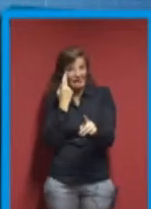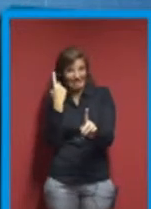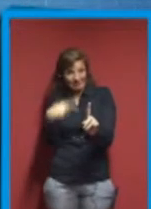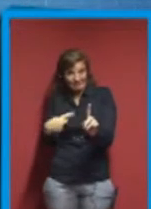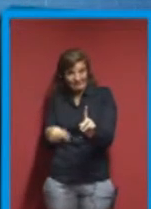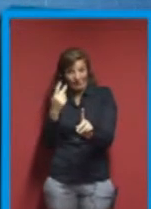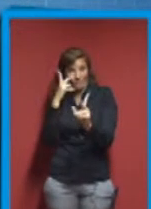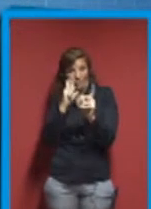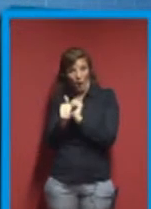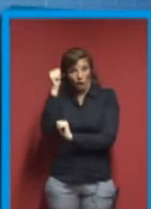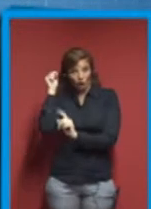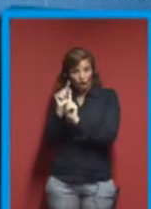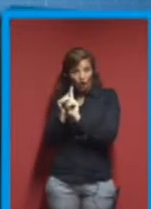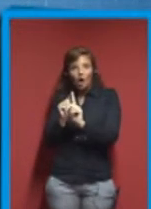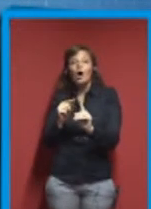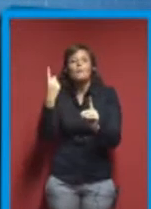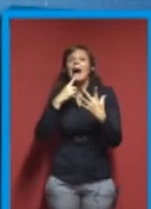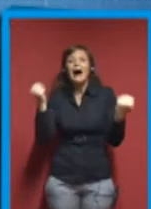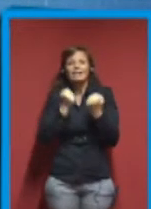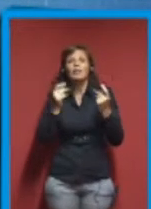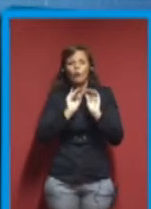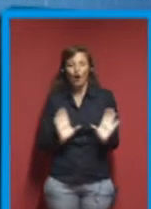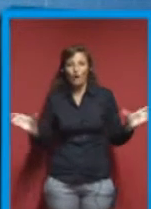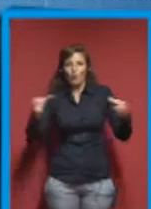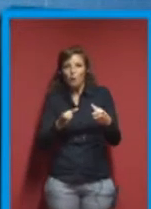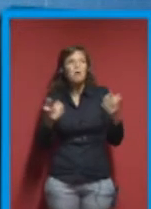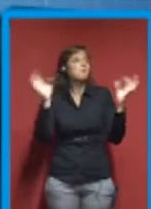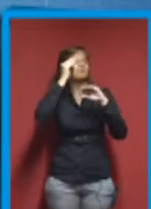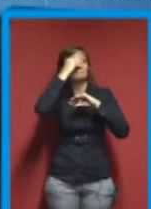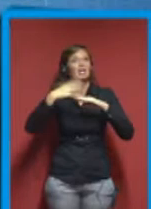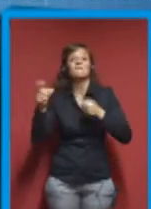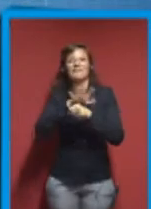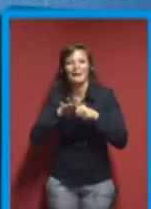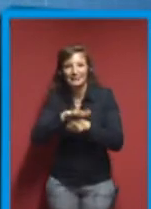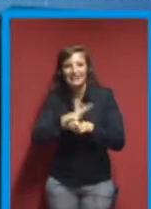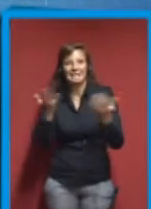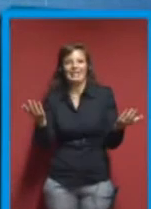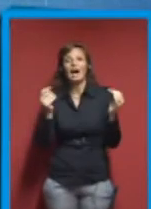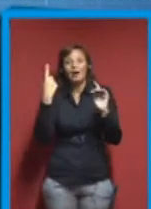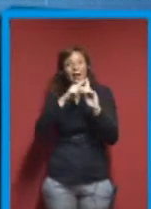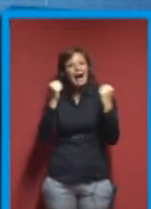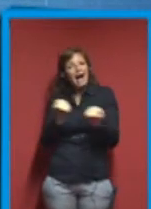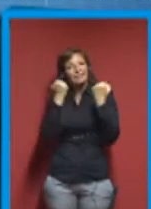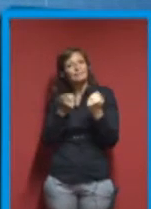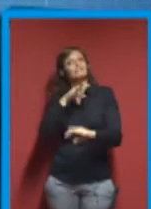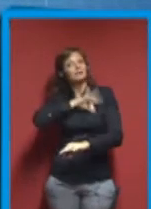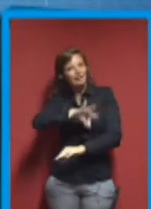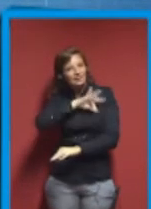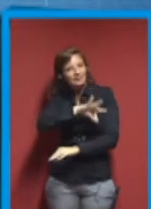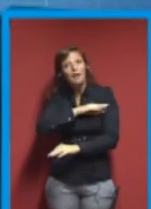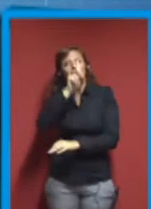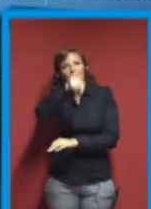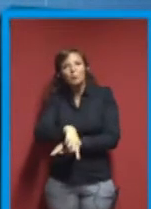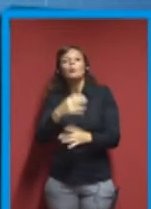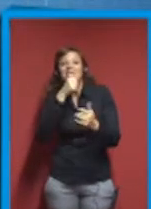Vedete, queste sono attività che si fanno in gruppo, si fanno in famiglia, sono attività molto interessanti anche per